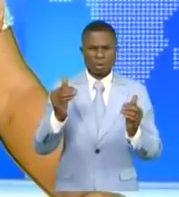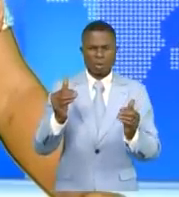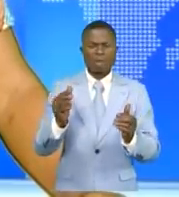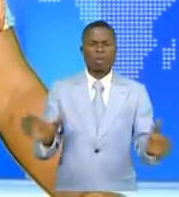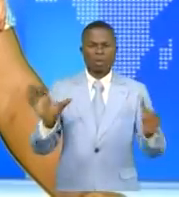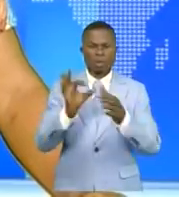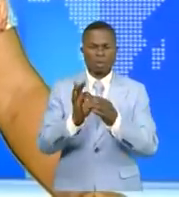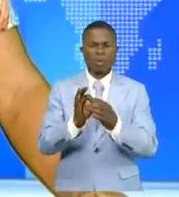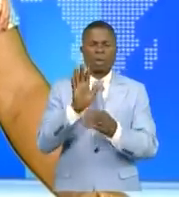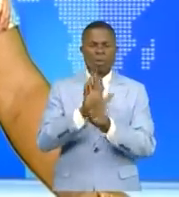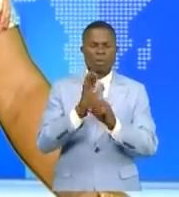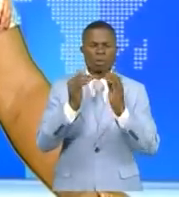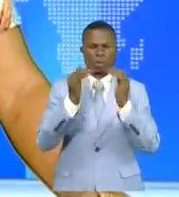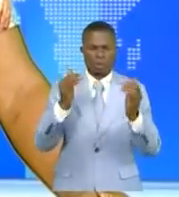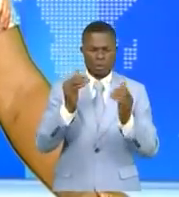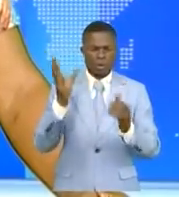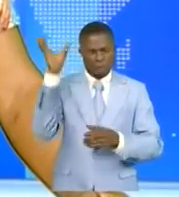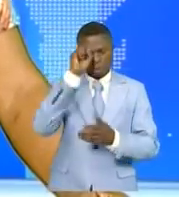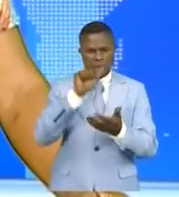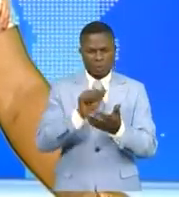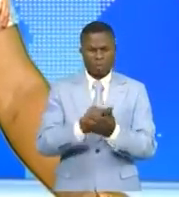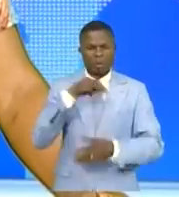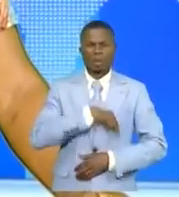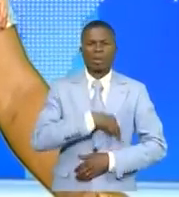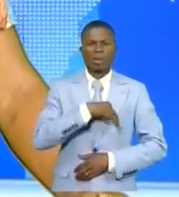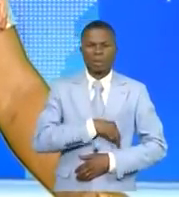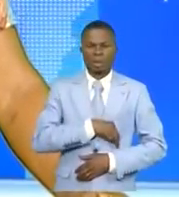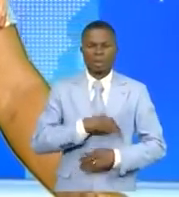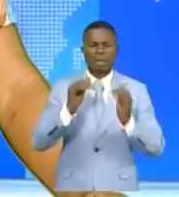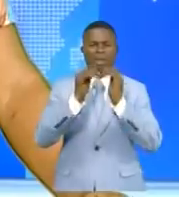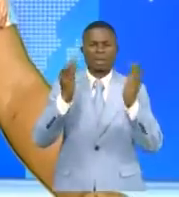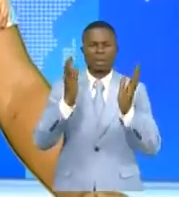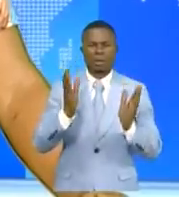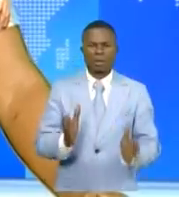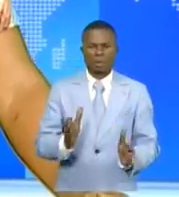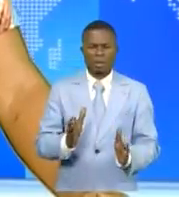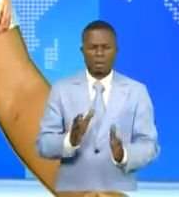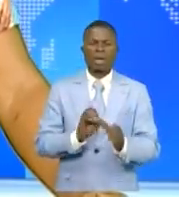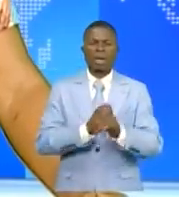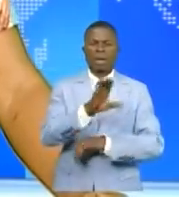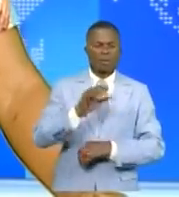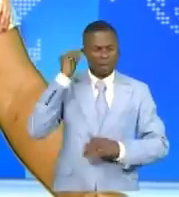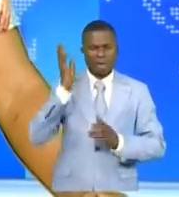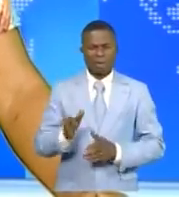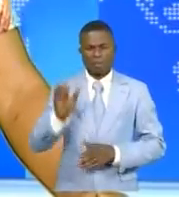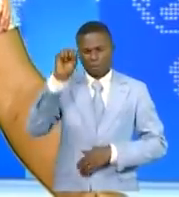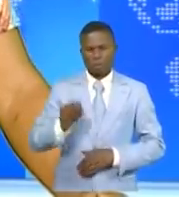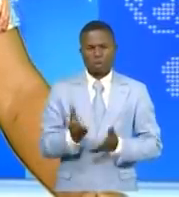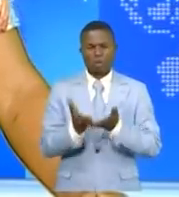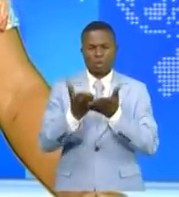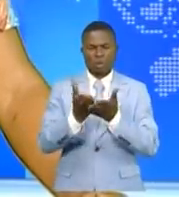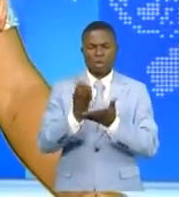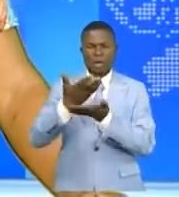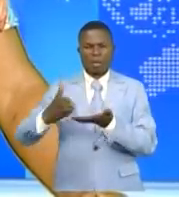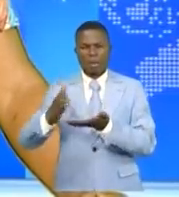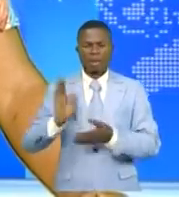cohabitation pacifique. C'est ce qu'on peut retenir de la mission de pacification dépêchée par le gouverneur du Sud Kivu dans cette partie